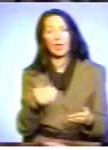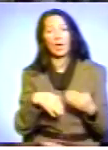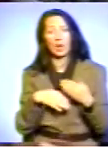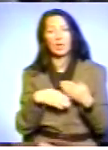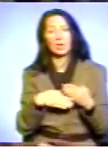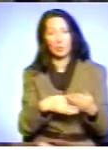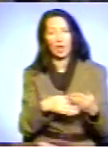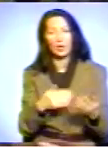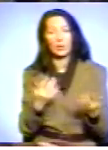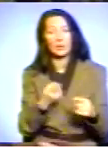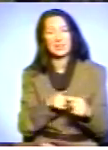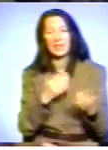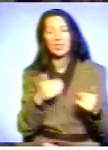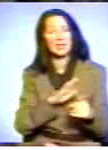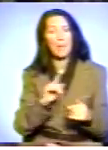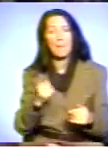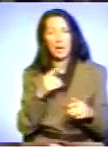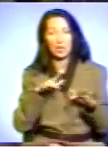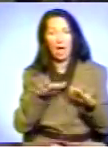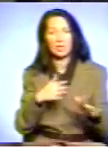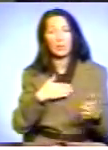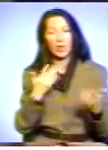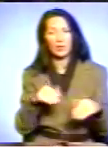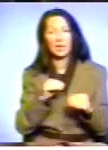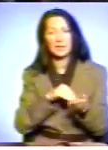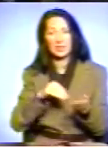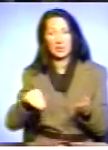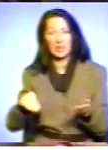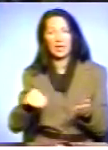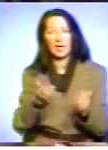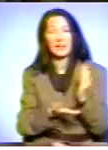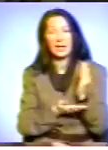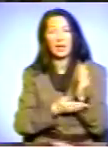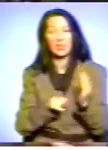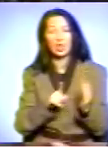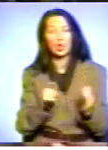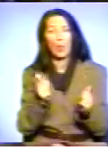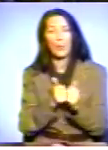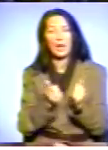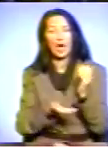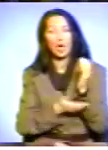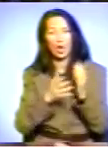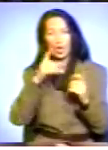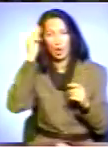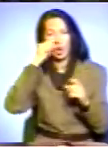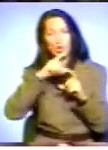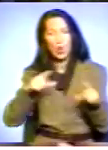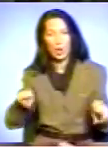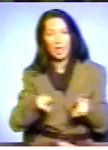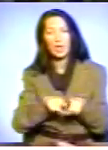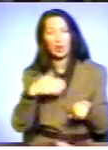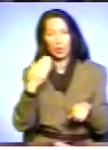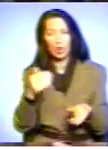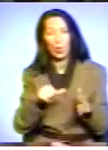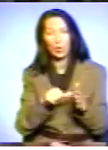сприянню. Це вже не перша акція. Ми вже садили фактично деревце, ті, що біля школи, також за його садили, ще коли